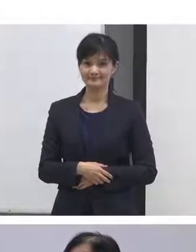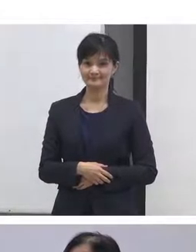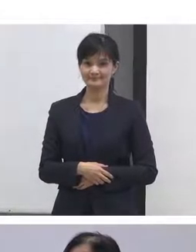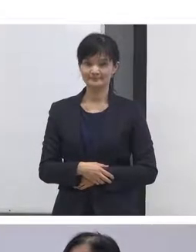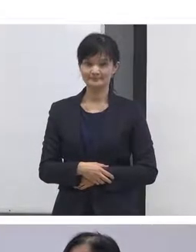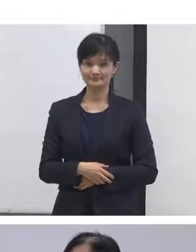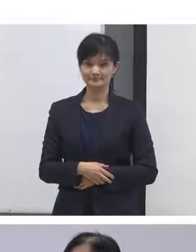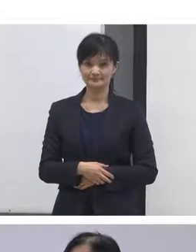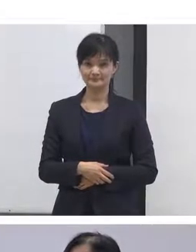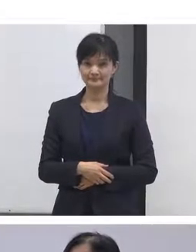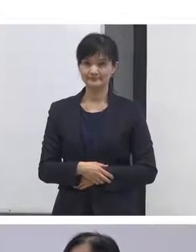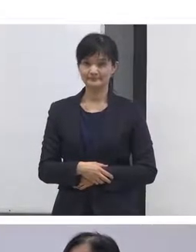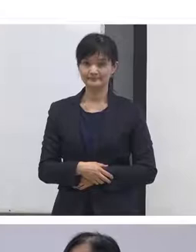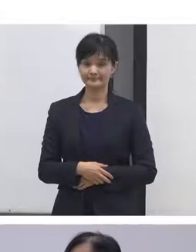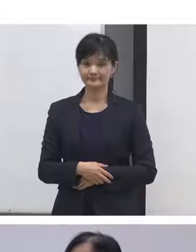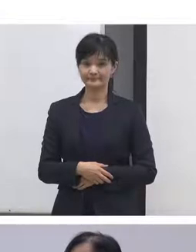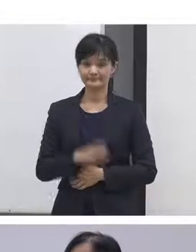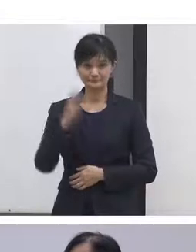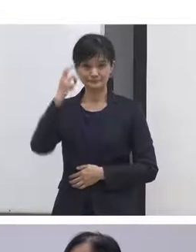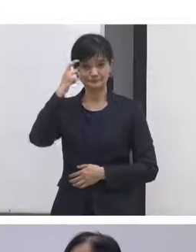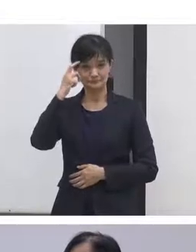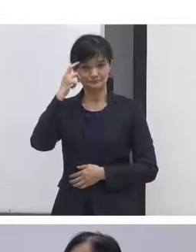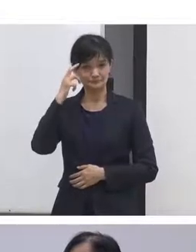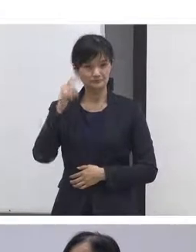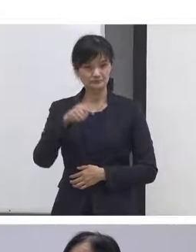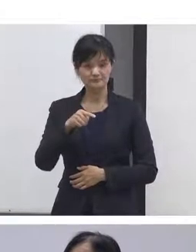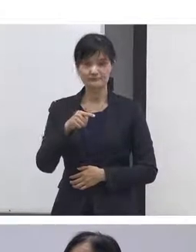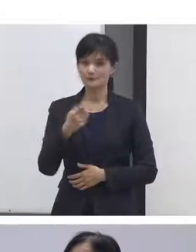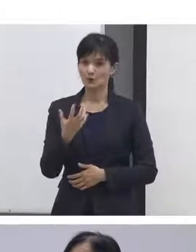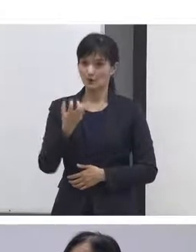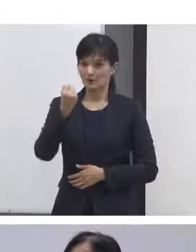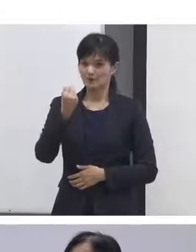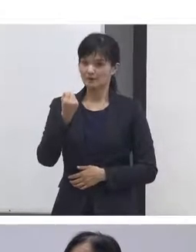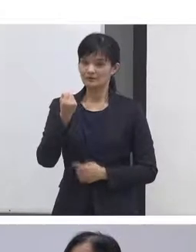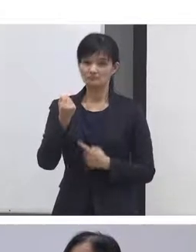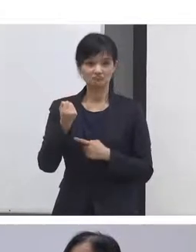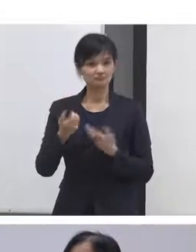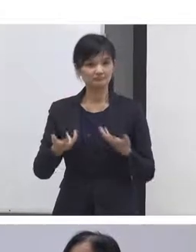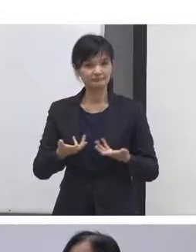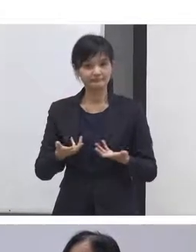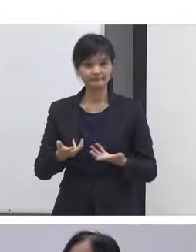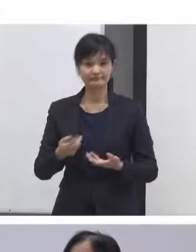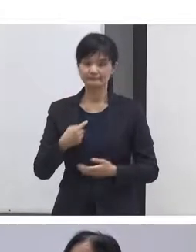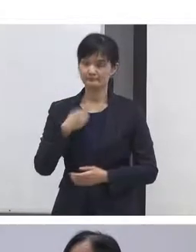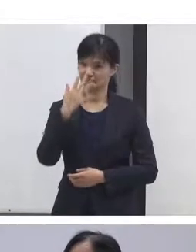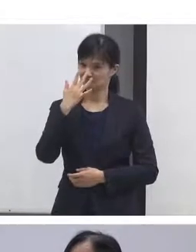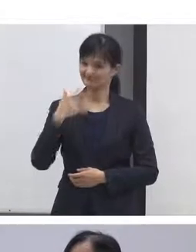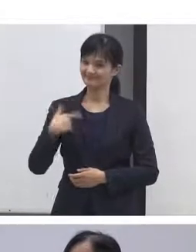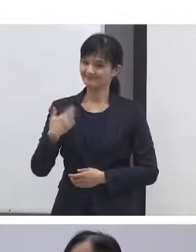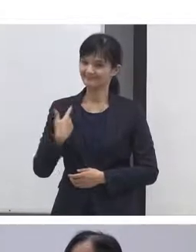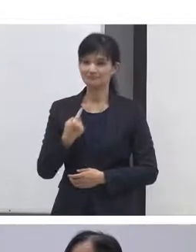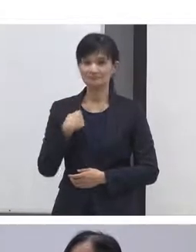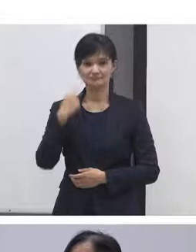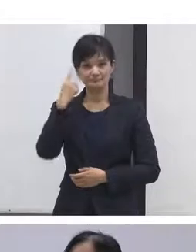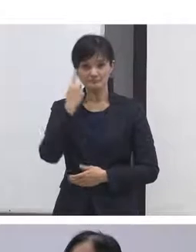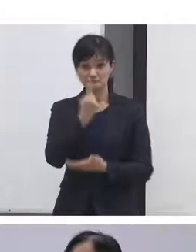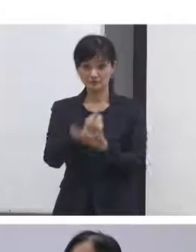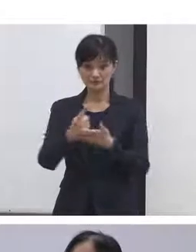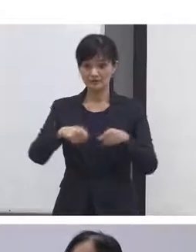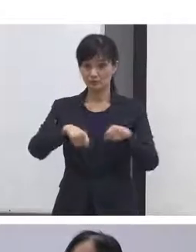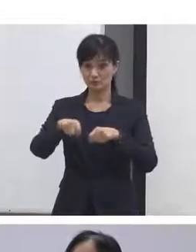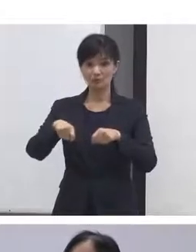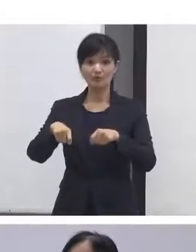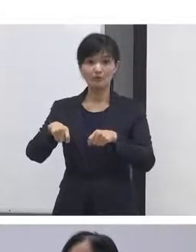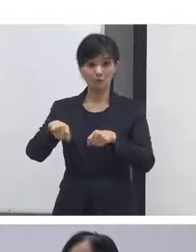表，我也不知道哎。我就是现在只能想说，那个大家各自专案就好好，大家自己代表自